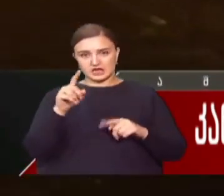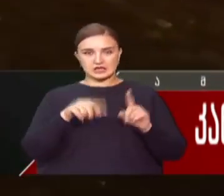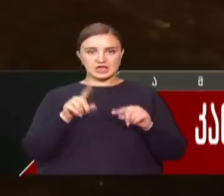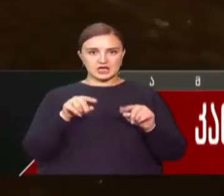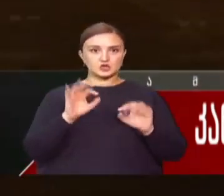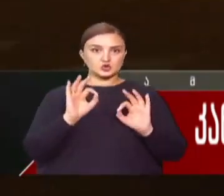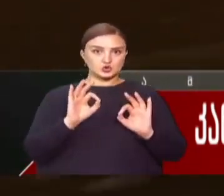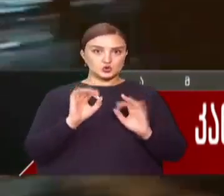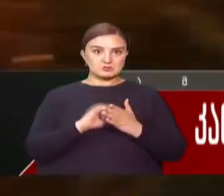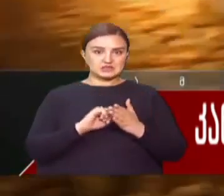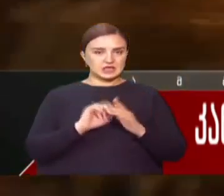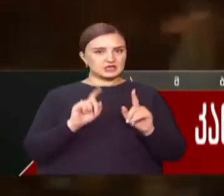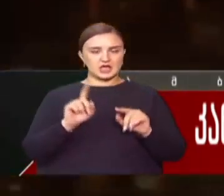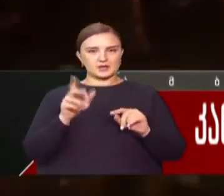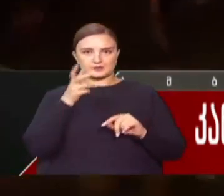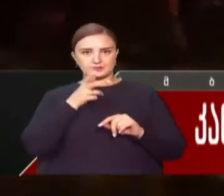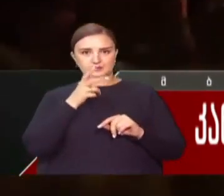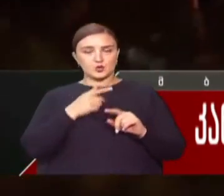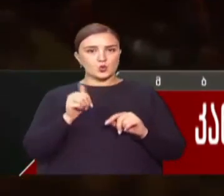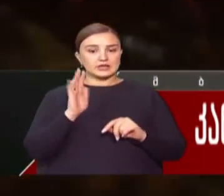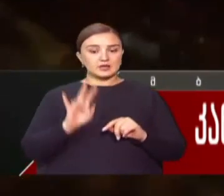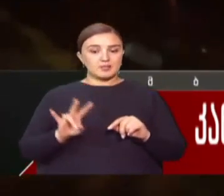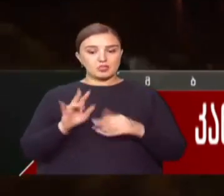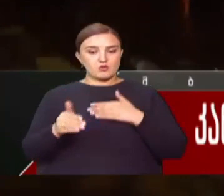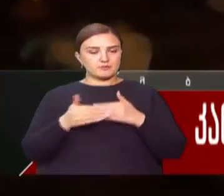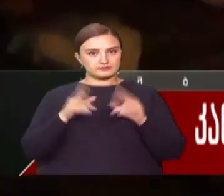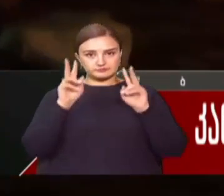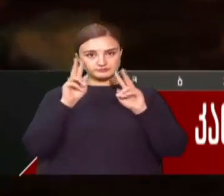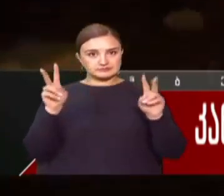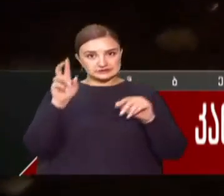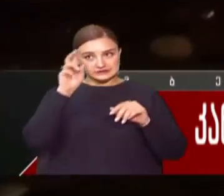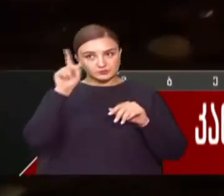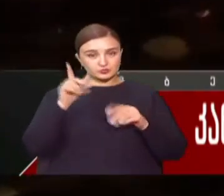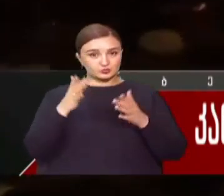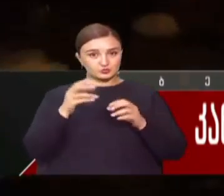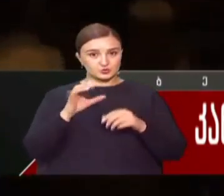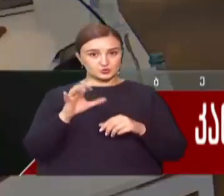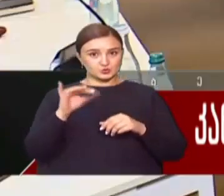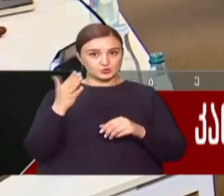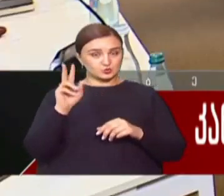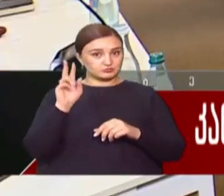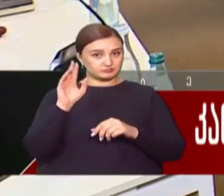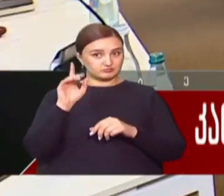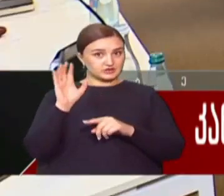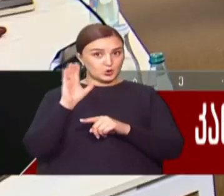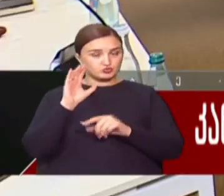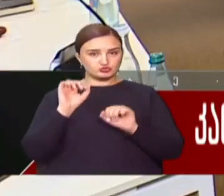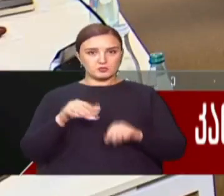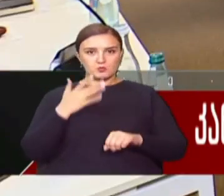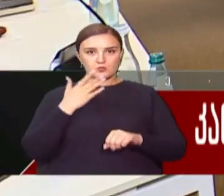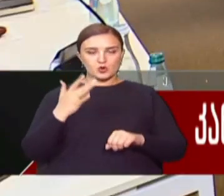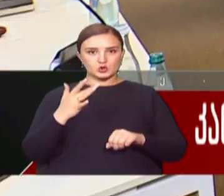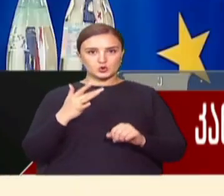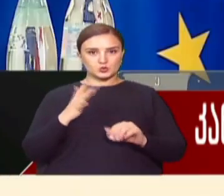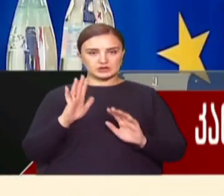ხანაც საფუძვლიანად. როგორი იქნება ნოემბერი, რთული სათქმელია. თუ სახელმწიფო უსაფრთხოების სამსახურს დაუჯერებთ, შესაძლოა პოლიტიკური